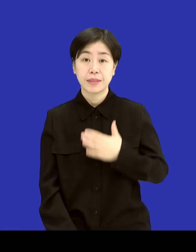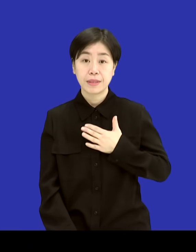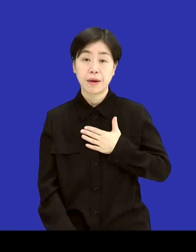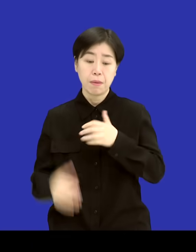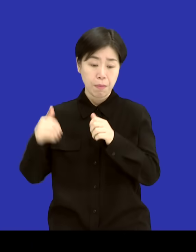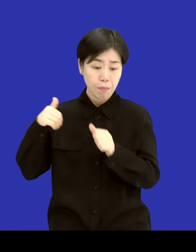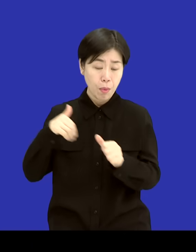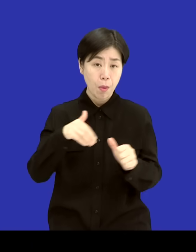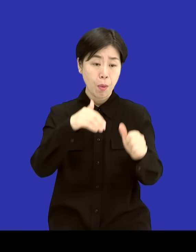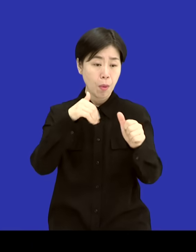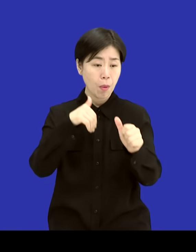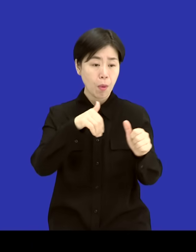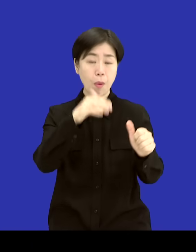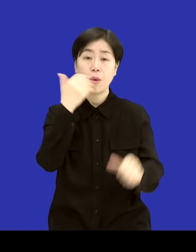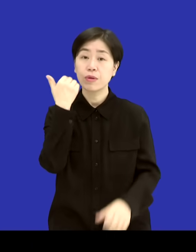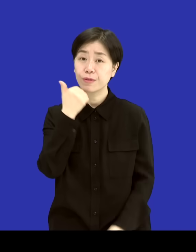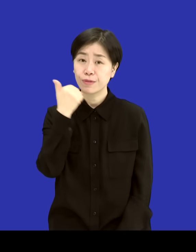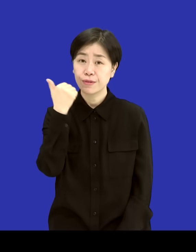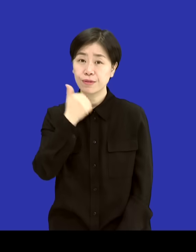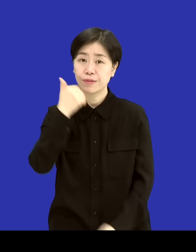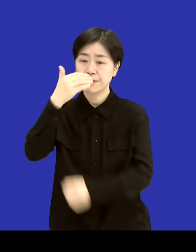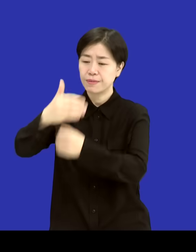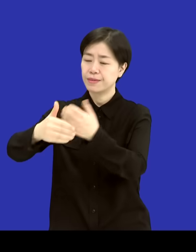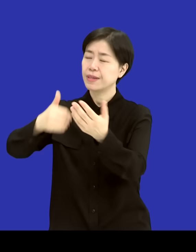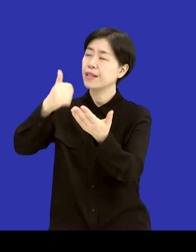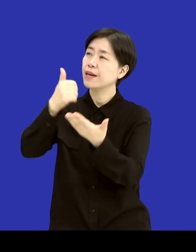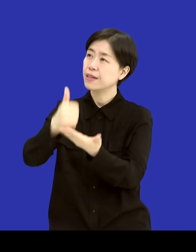나를 보내신 이가